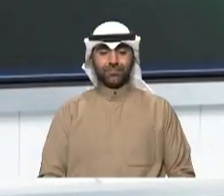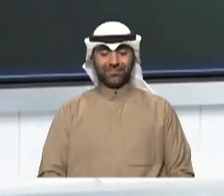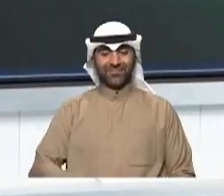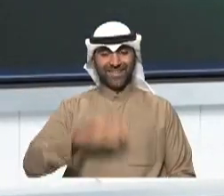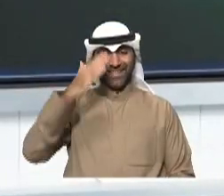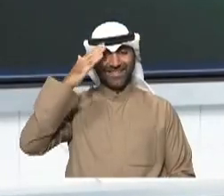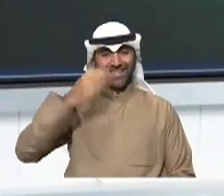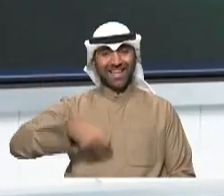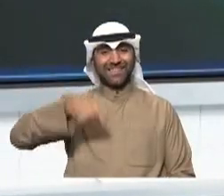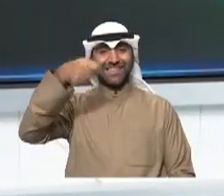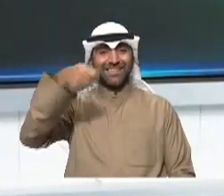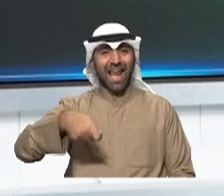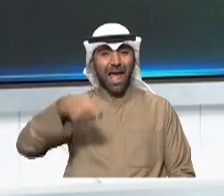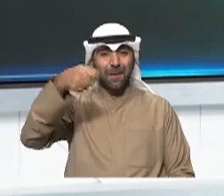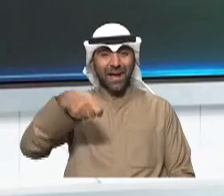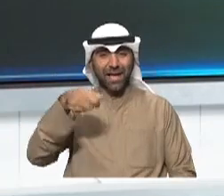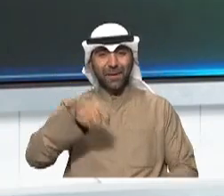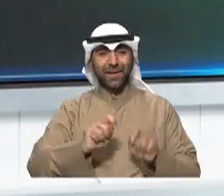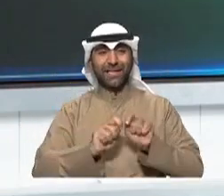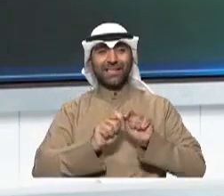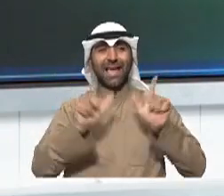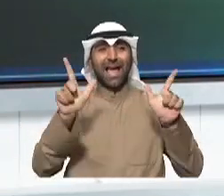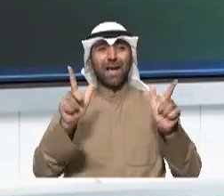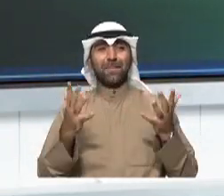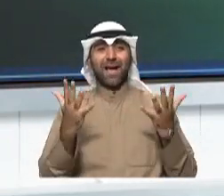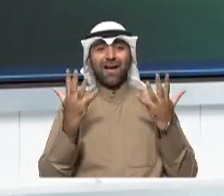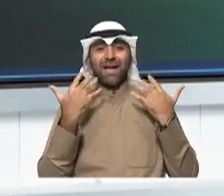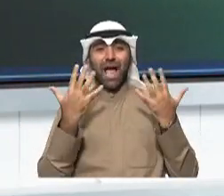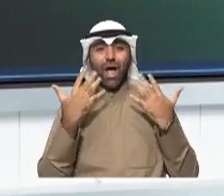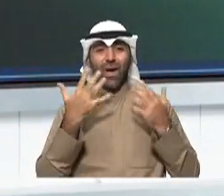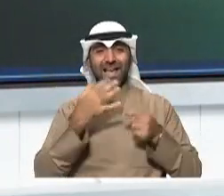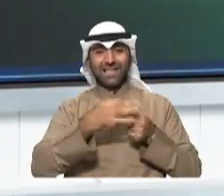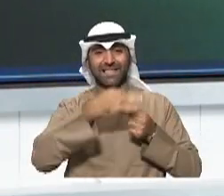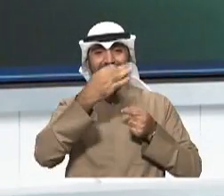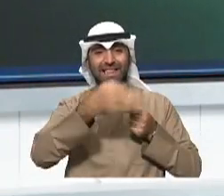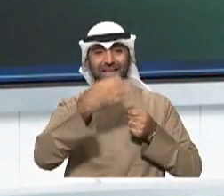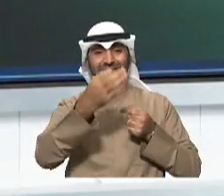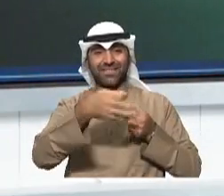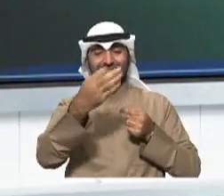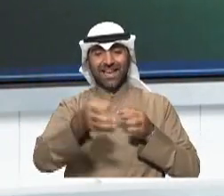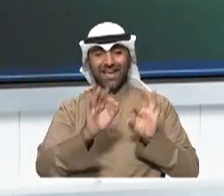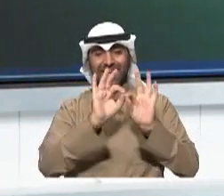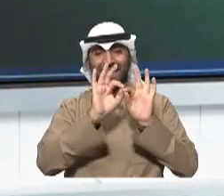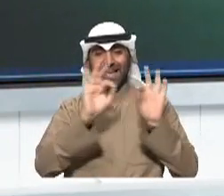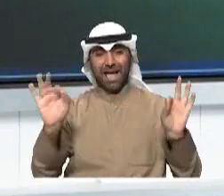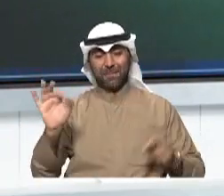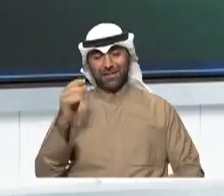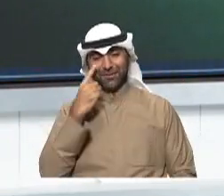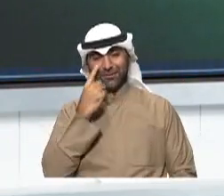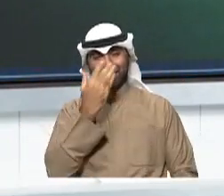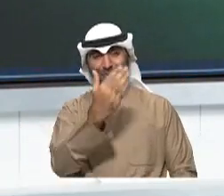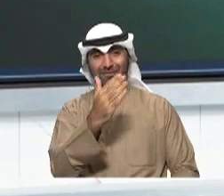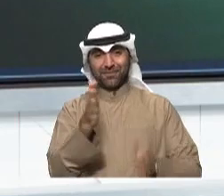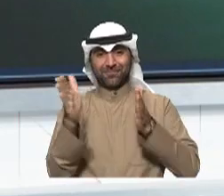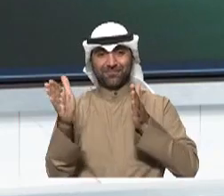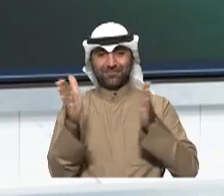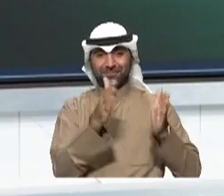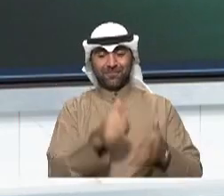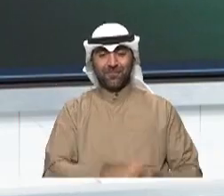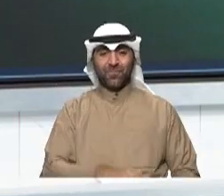السلام عليكم ورحمة الله وبركاته أعزائي المشاهدين، مساكم الله بالخير في نشرتنا الجوية لهذا اليوم. أجواءنا اليوم كانت أجواء